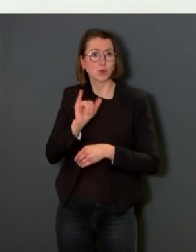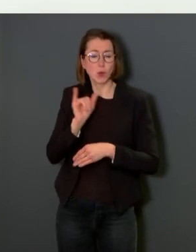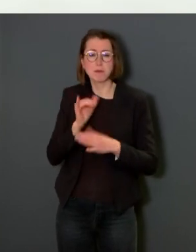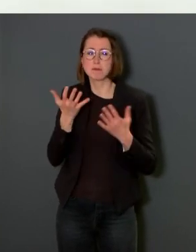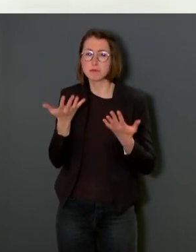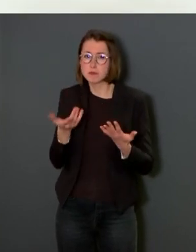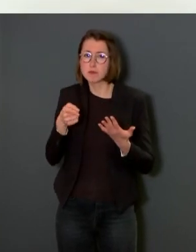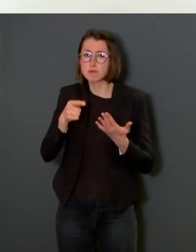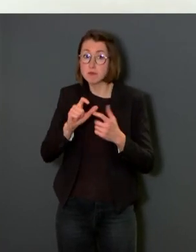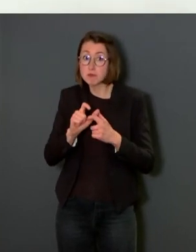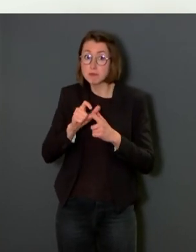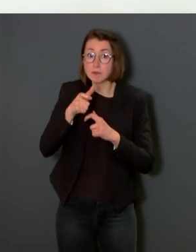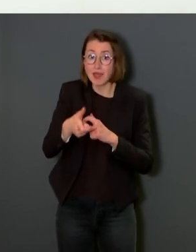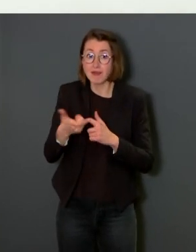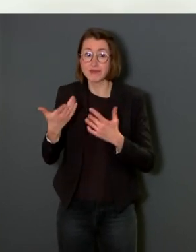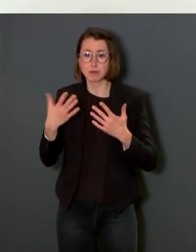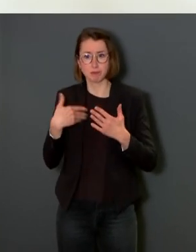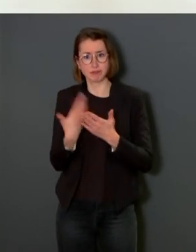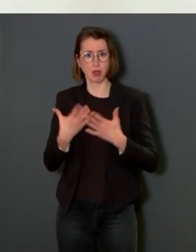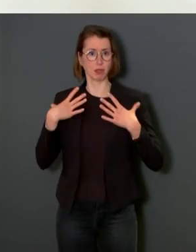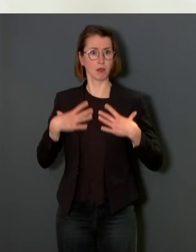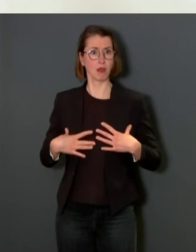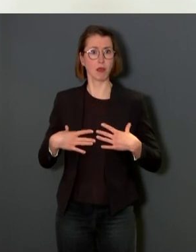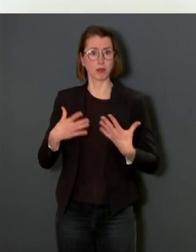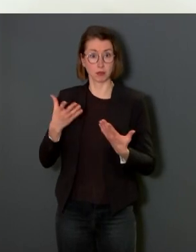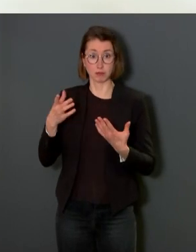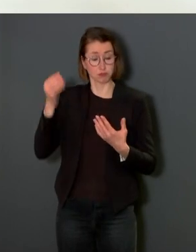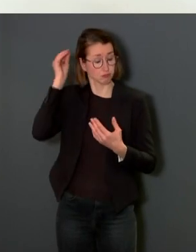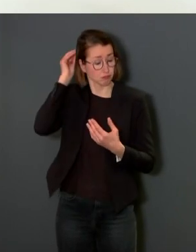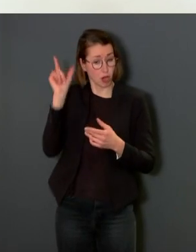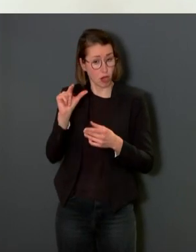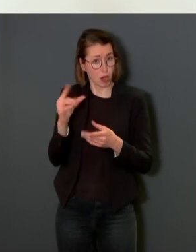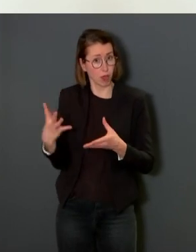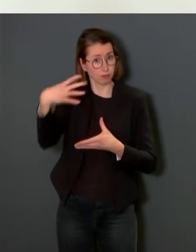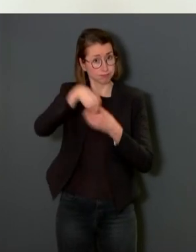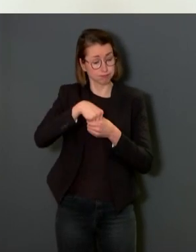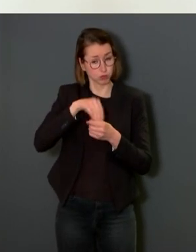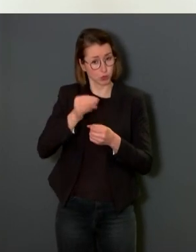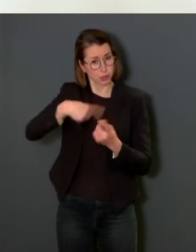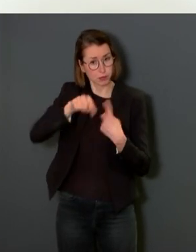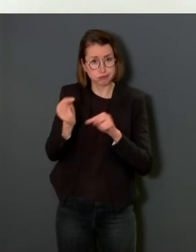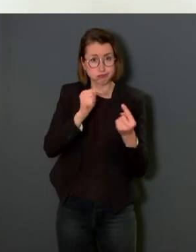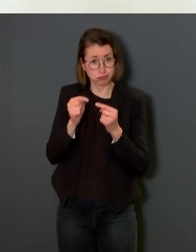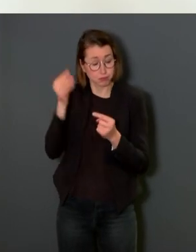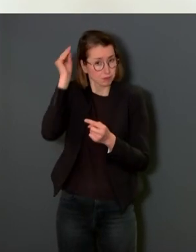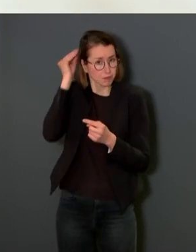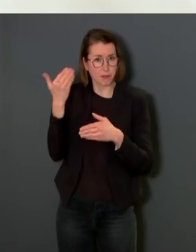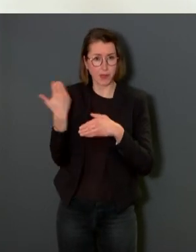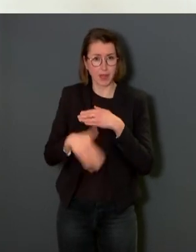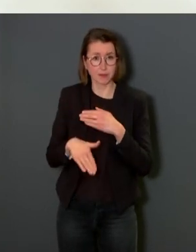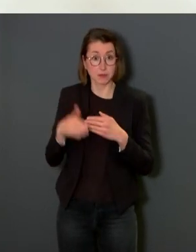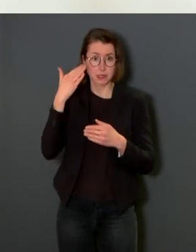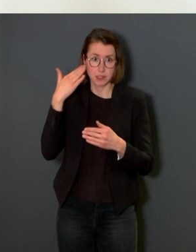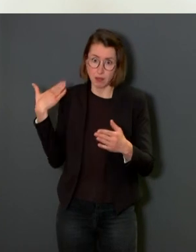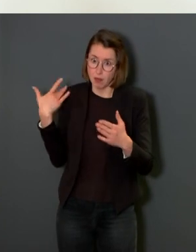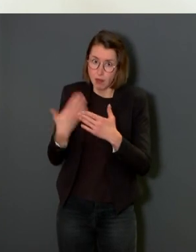sens large est clairement un élément. On est depuis longtemps... On doit vivre dans une situation avec des mesures.